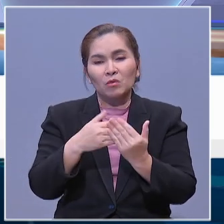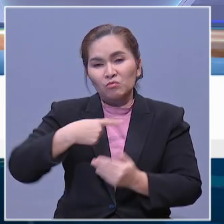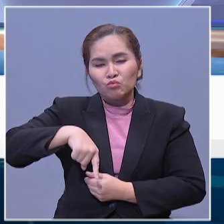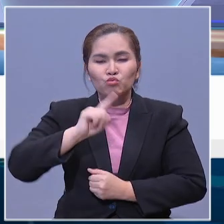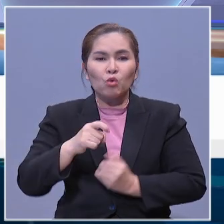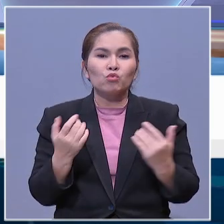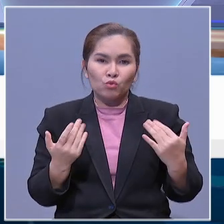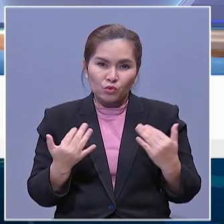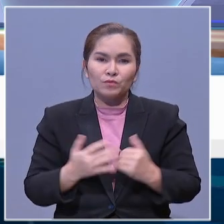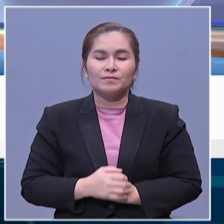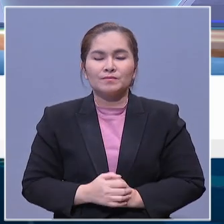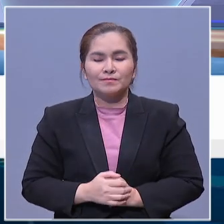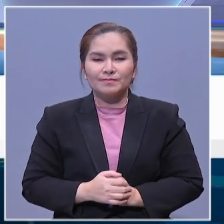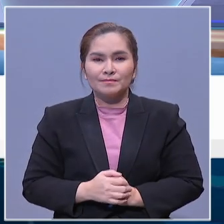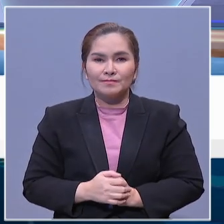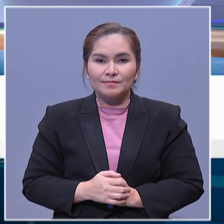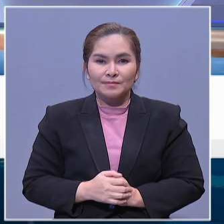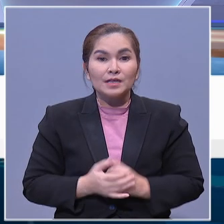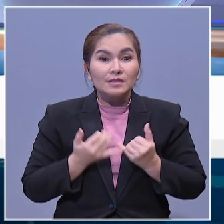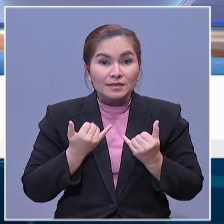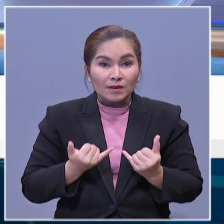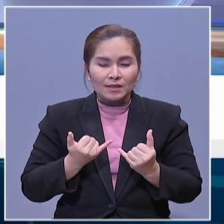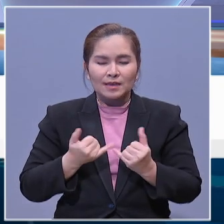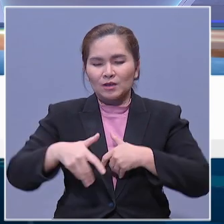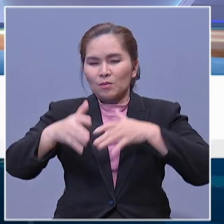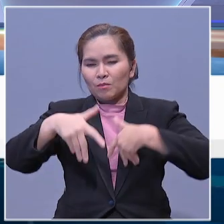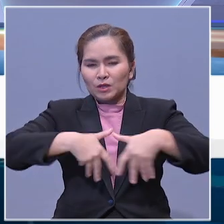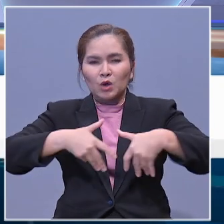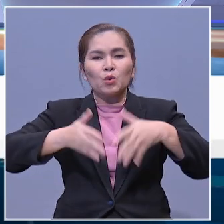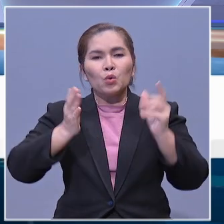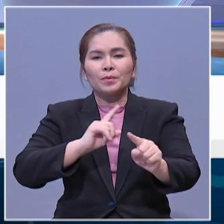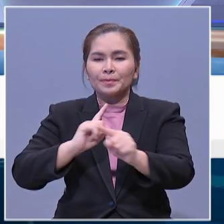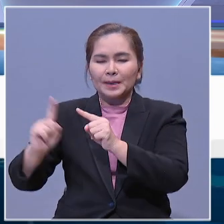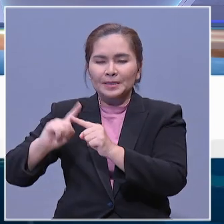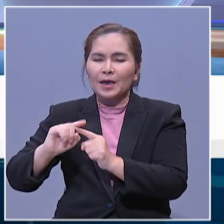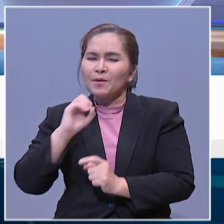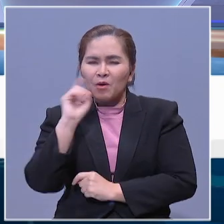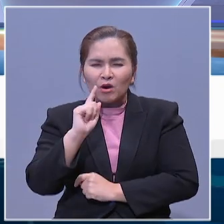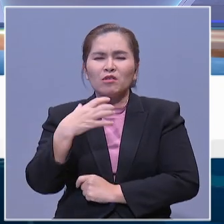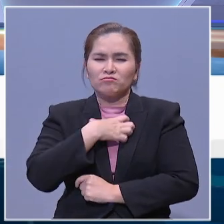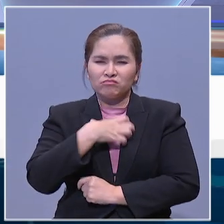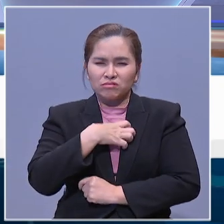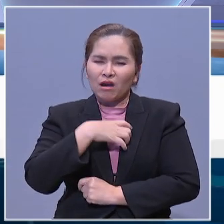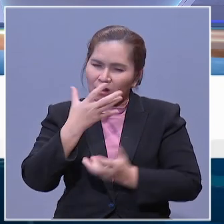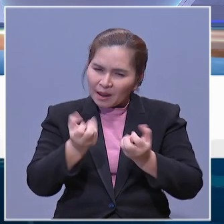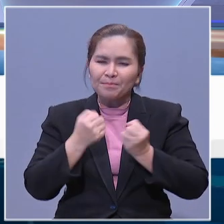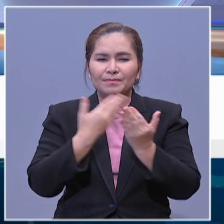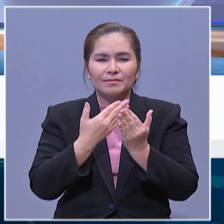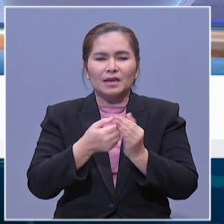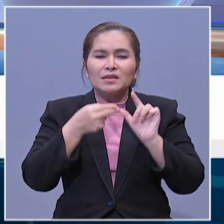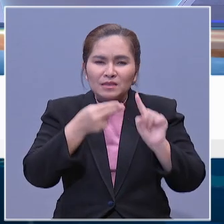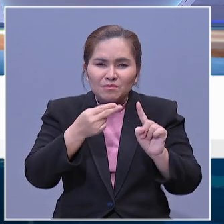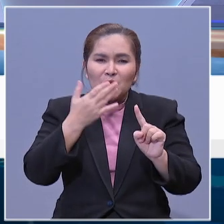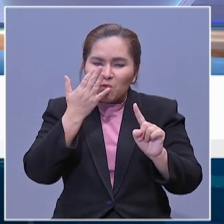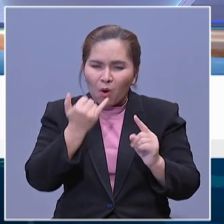ครับ แต่ว่าขณะเดียวกันอย่างที่บอกคือทางด้านประชาชนตอนนี้ก็อยากใช้กันแล้วพูดง่ายๆเพราะว่าโหมโรงกันมาน